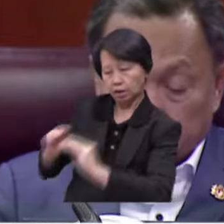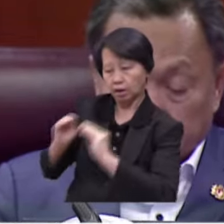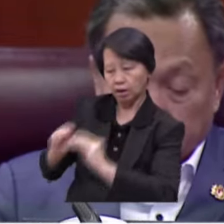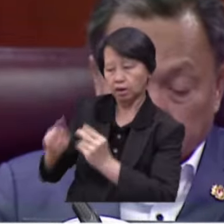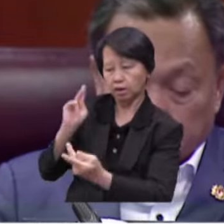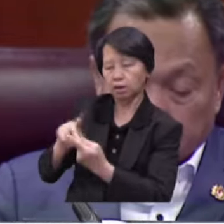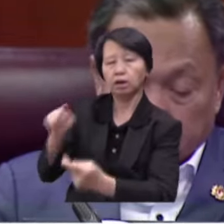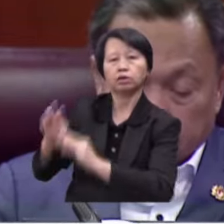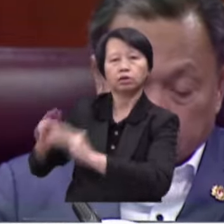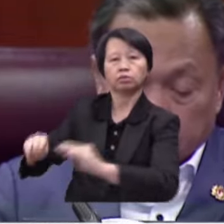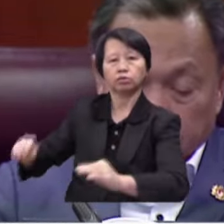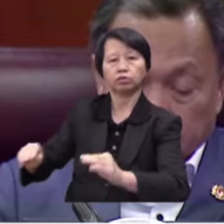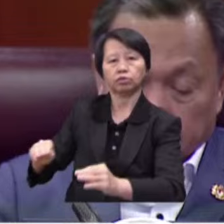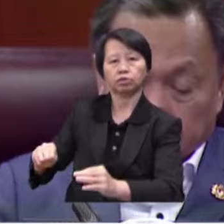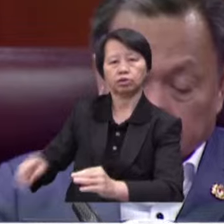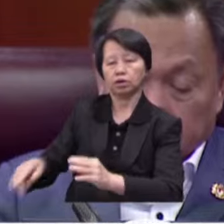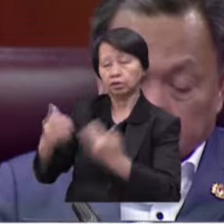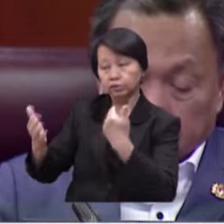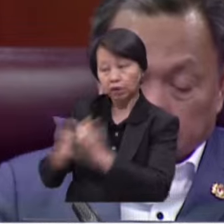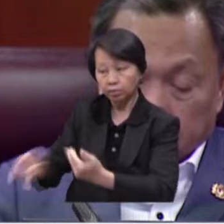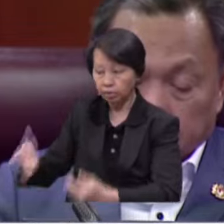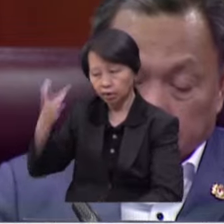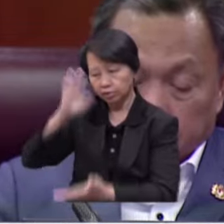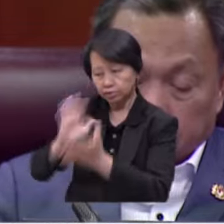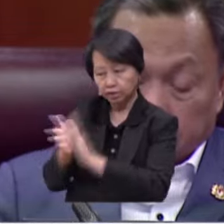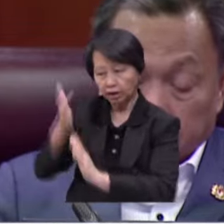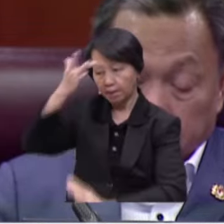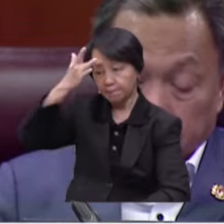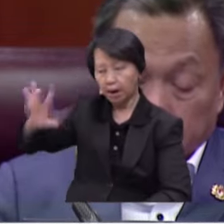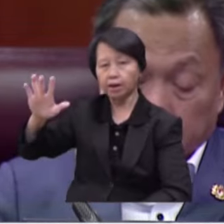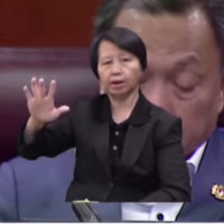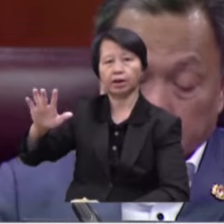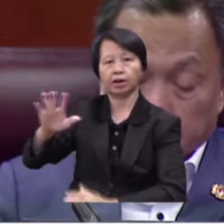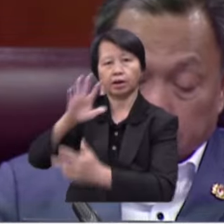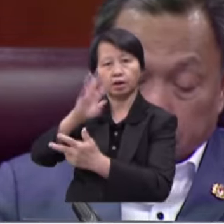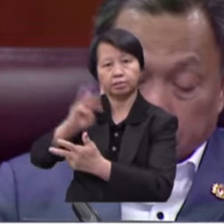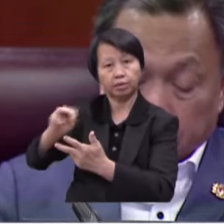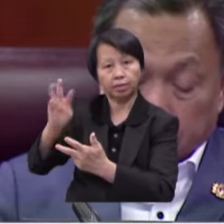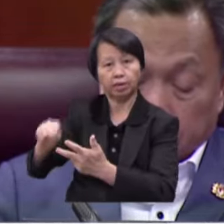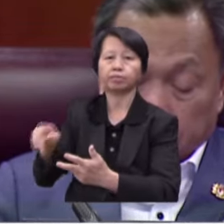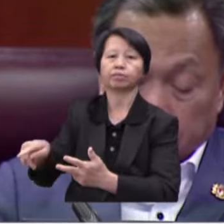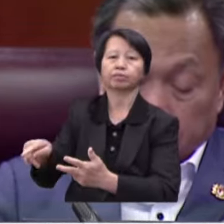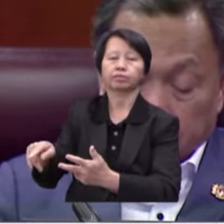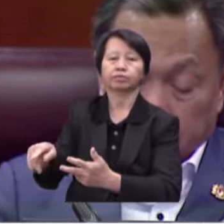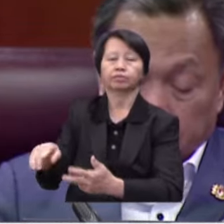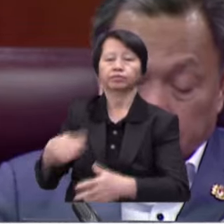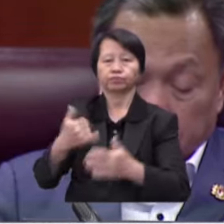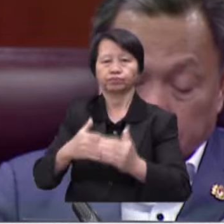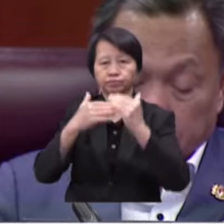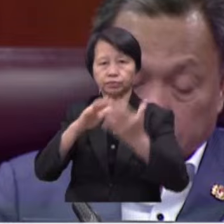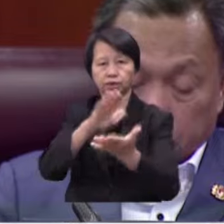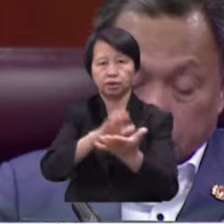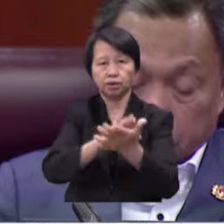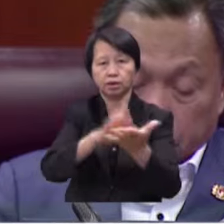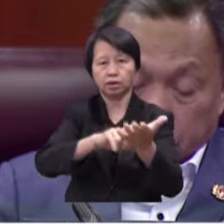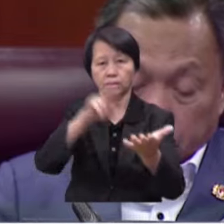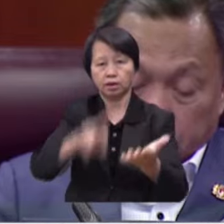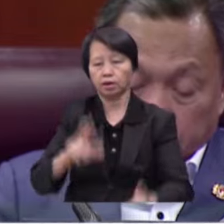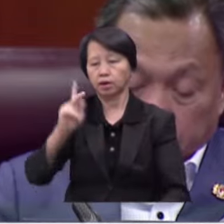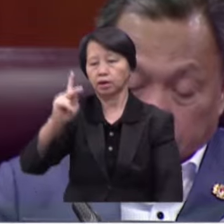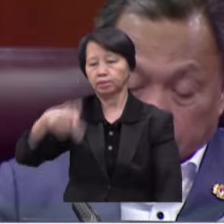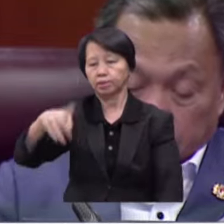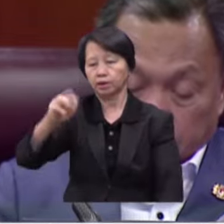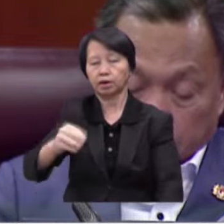kepada murid sehingga mereka dapat menguasai kemahiran asas literasi dan nimerasi pada peringkat sekolah lalu lintas